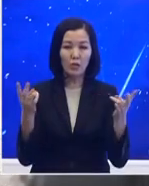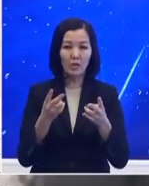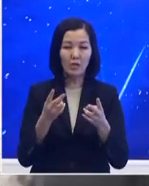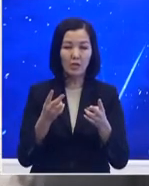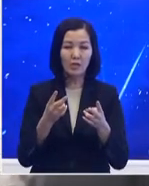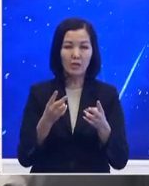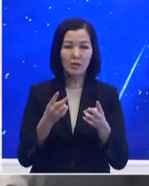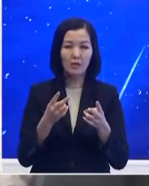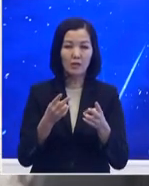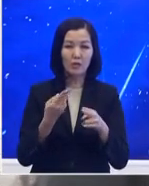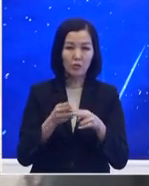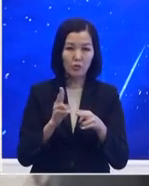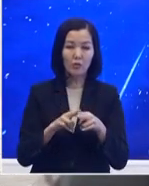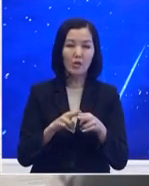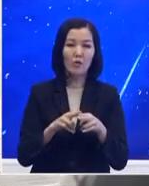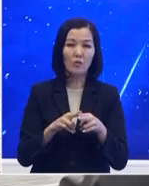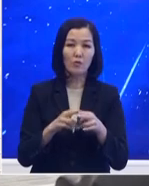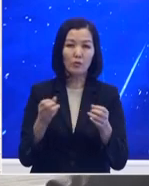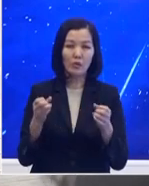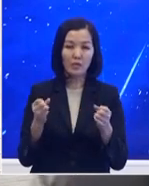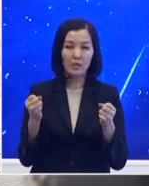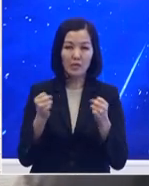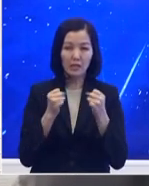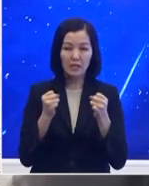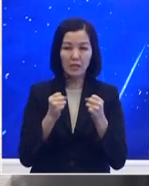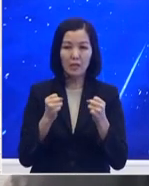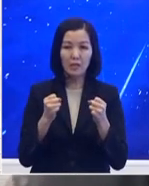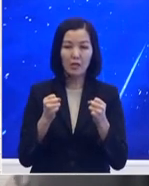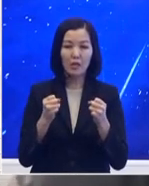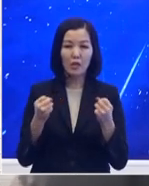Келешекте осы жақын орайда салынады.